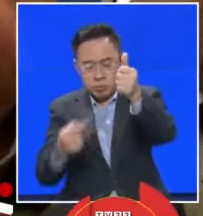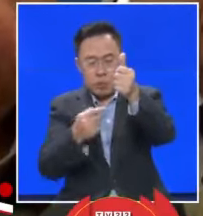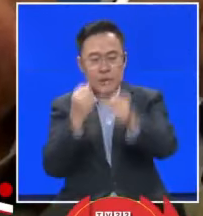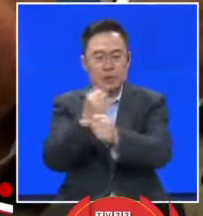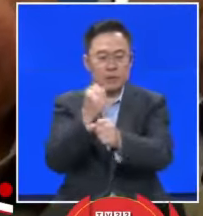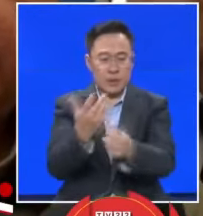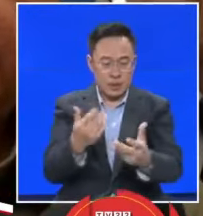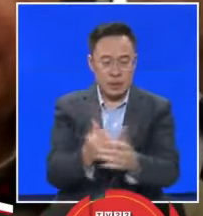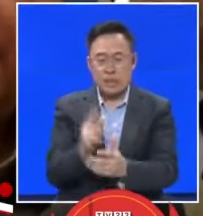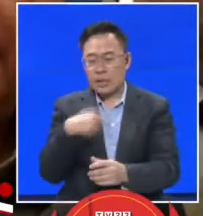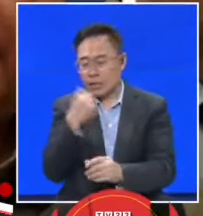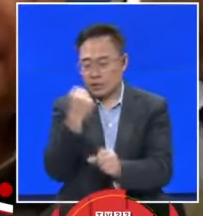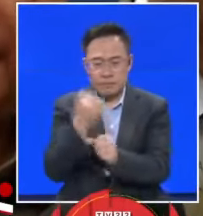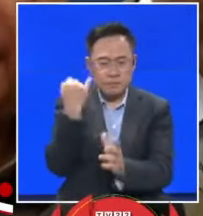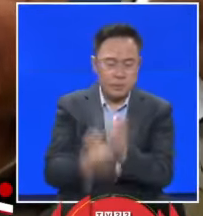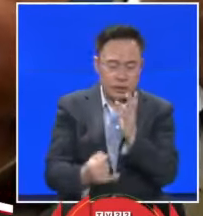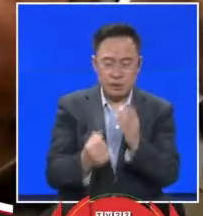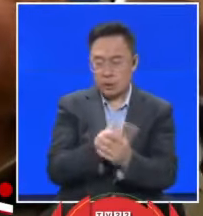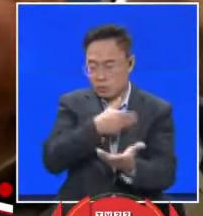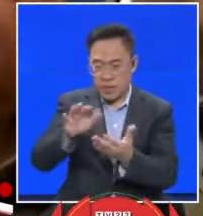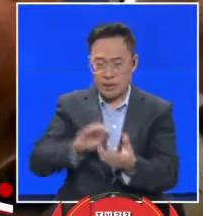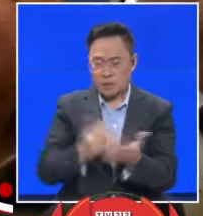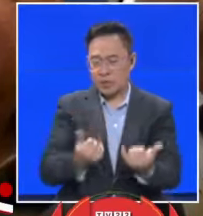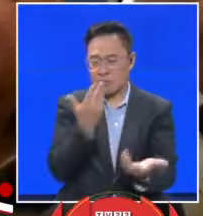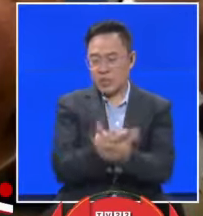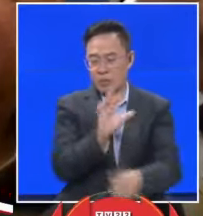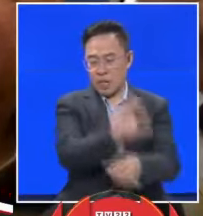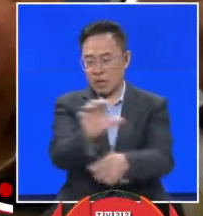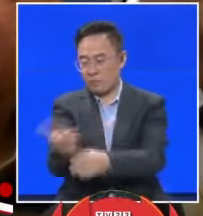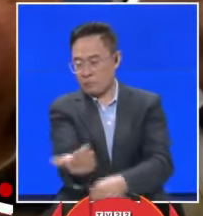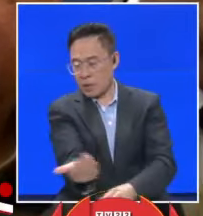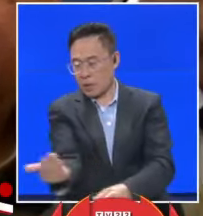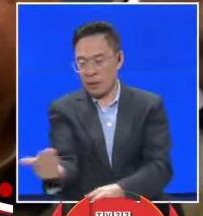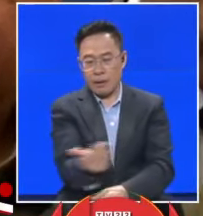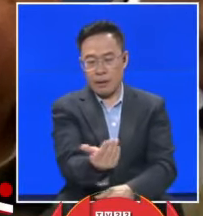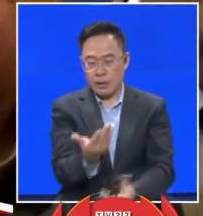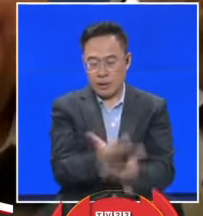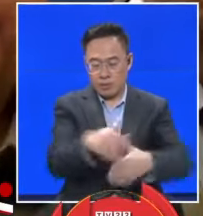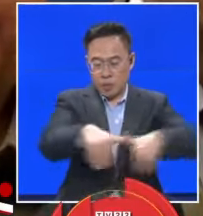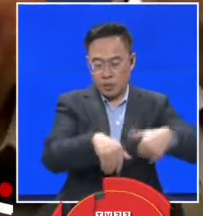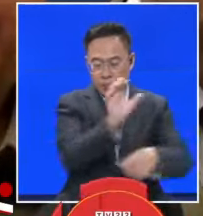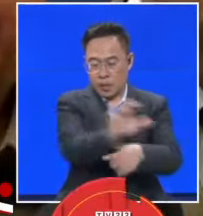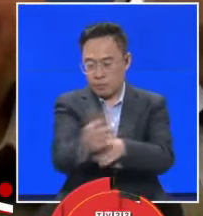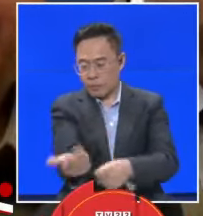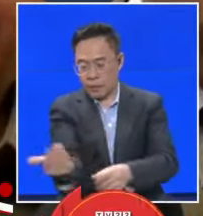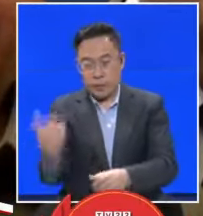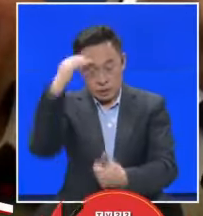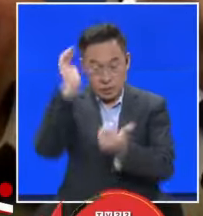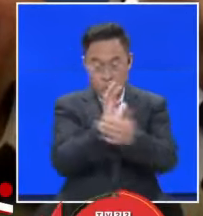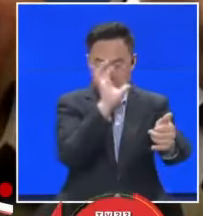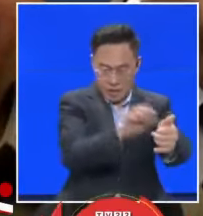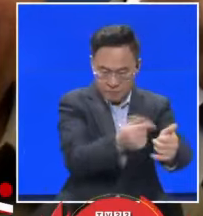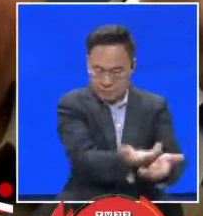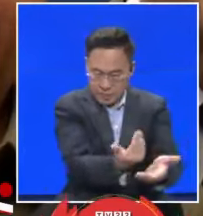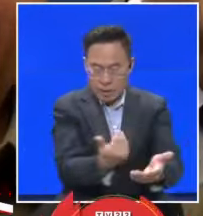มดยุคที่จะไปรีดไถพี่น้องประชาชนหรือไปเก็บในลักษณะอย่างนี้เห็นไหมองค์กรตรวจสอบเราเยอะแยะ ผบ.ตร.บอกยุคนี้น่ะมันห